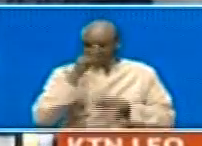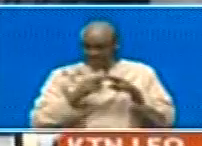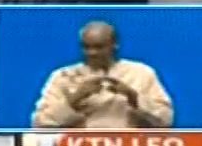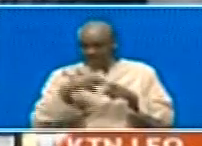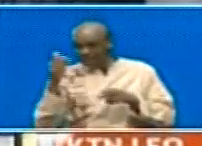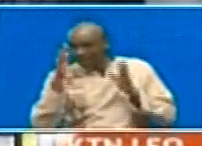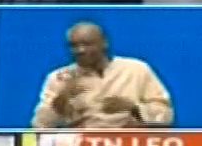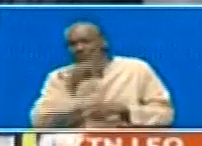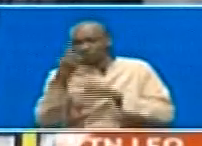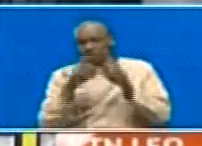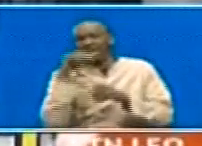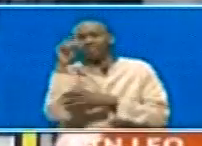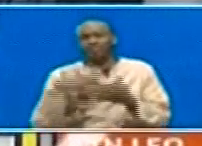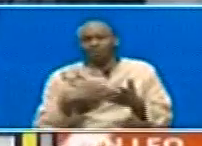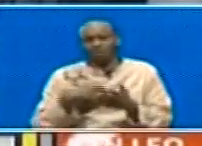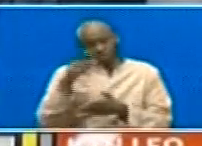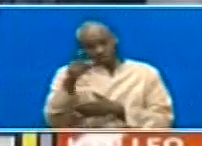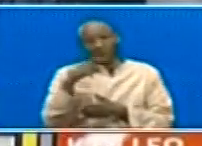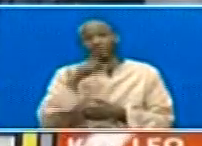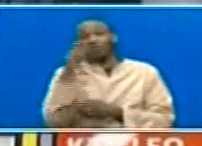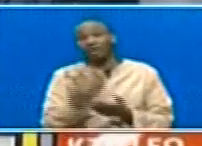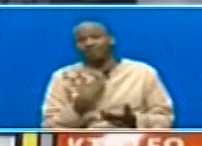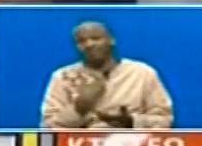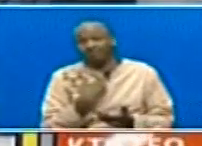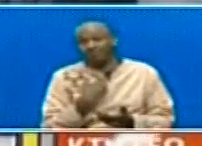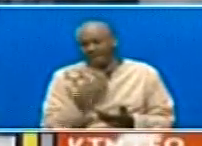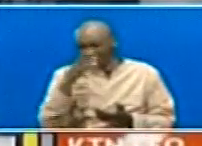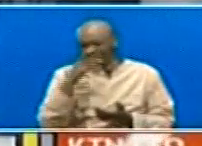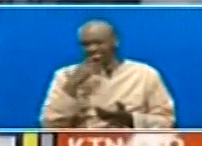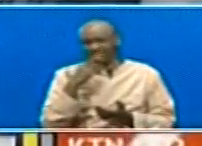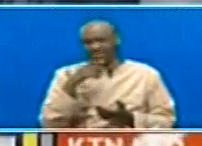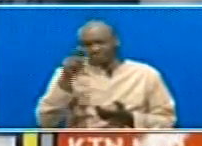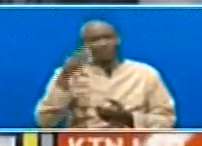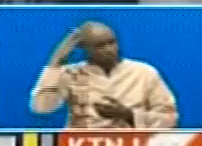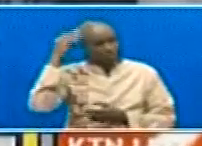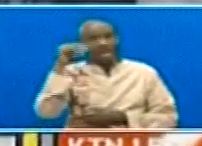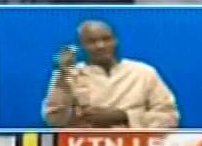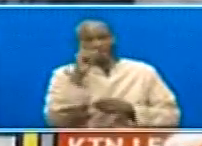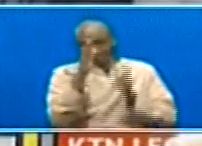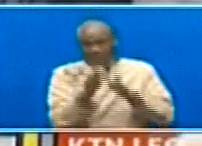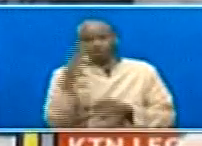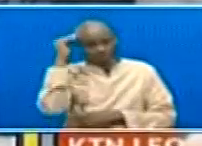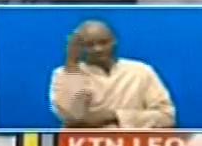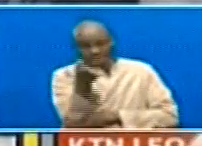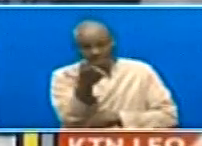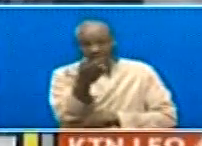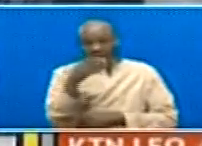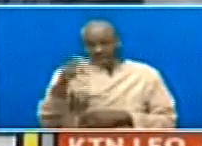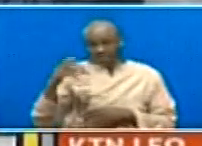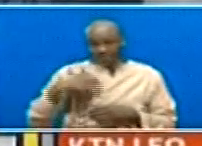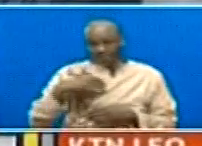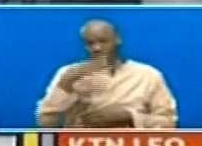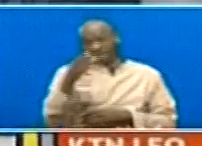alikuwa akiuliza maswali watu maswali kwa nje alikuwa msemali. Alafu hao wenye wanatoa watu kwa